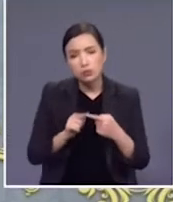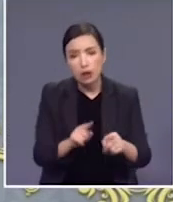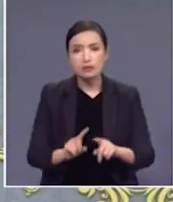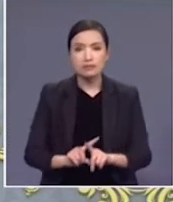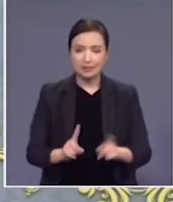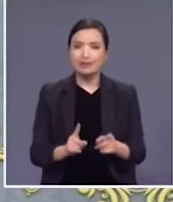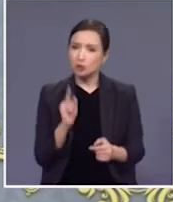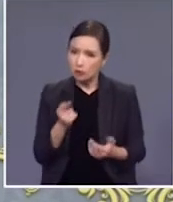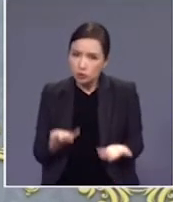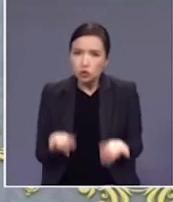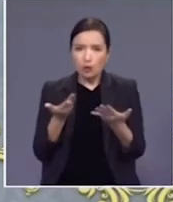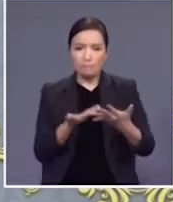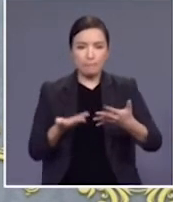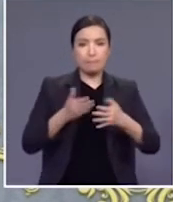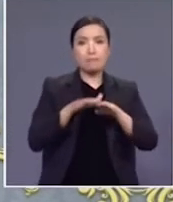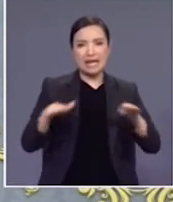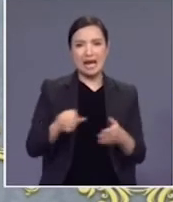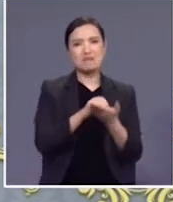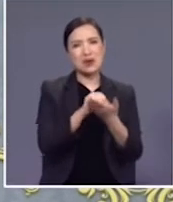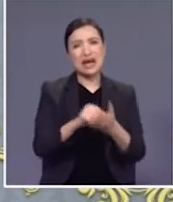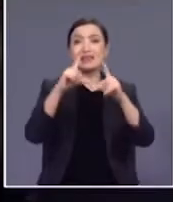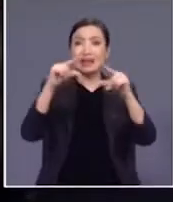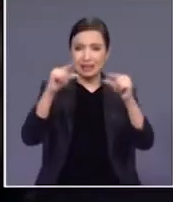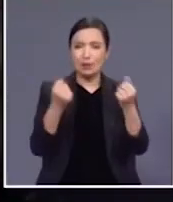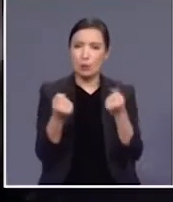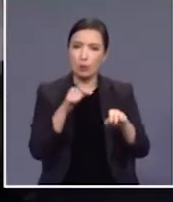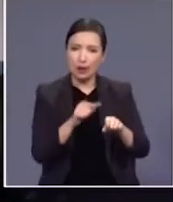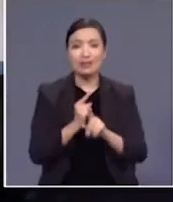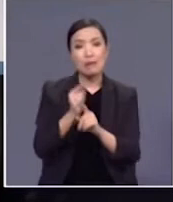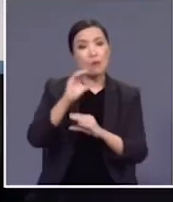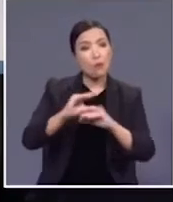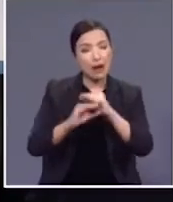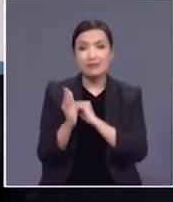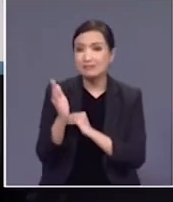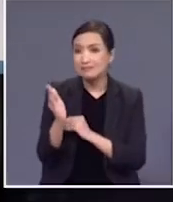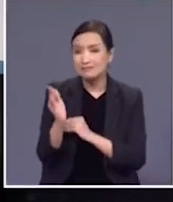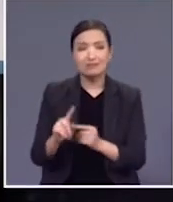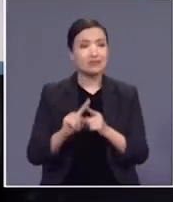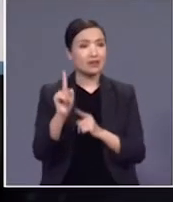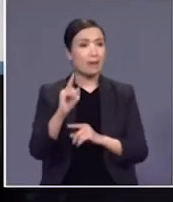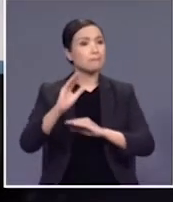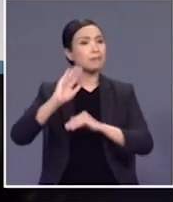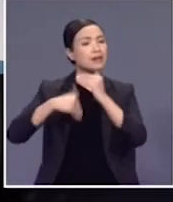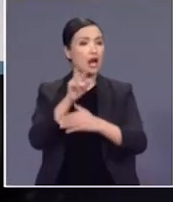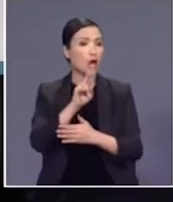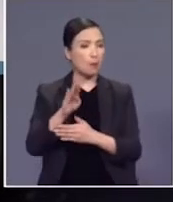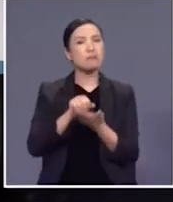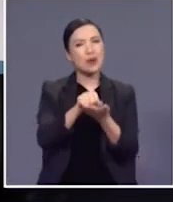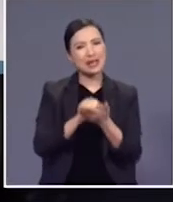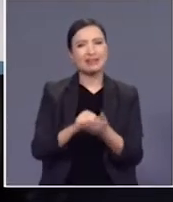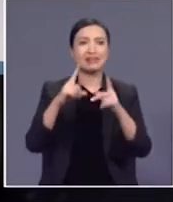นายกระดับมาตรฐานในการให้บริการรถแท็กซี่ของเรานั้นตามโครงการนี้จะประกอบไปด้วย 1. การพัฒนาระบบเรียกบริการรถแ